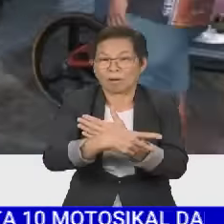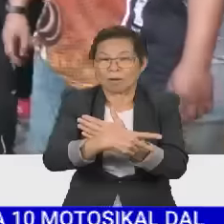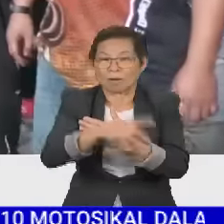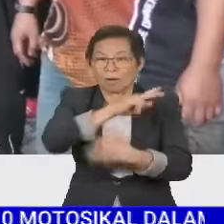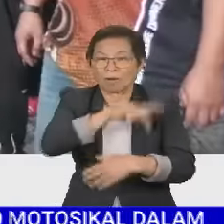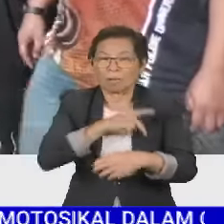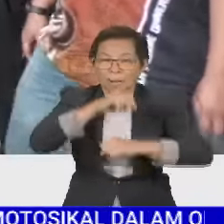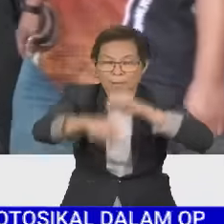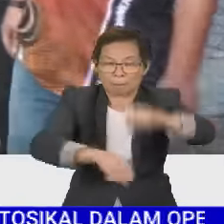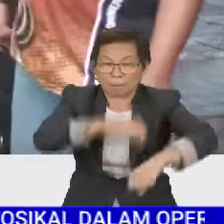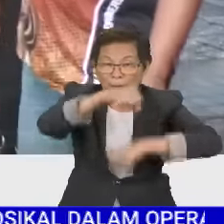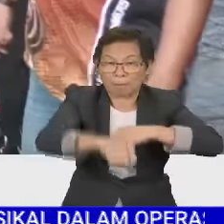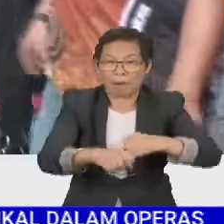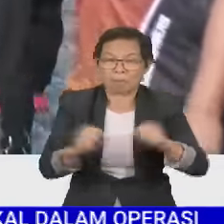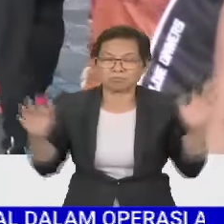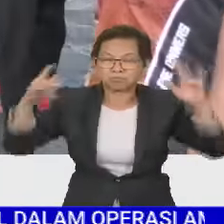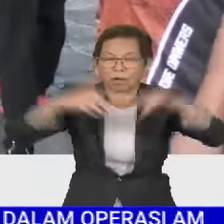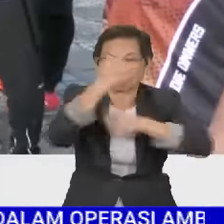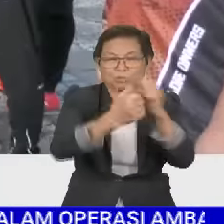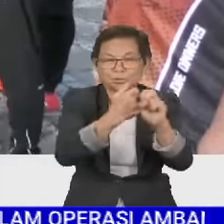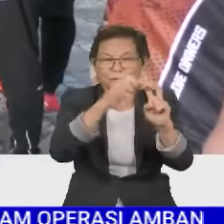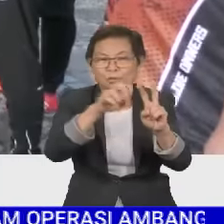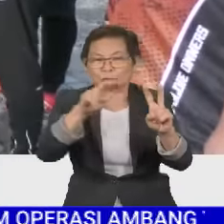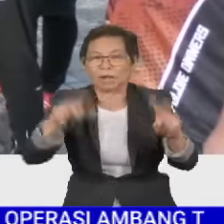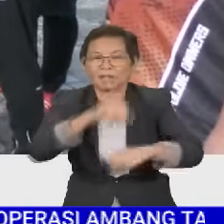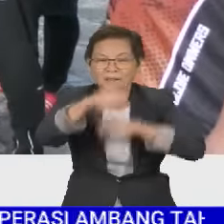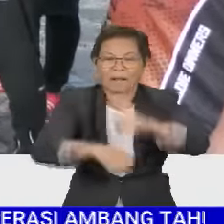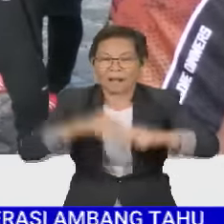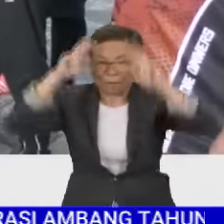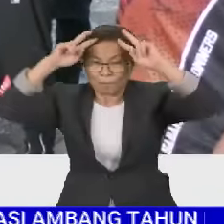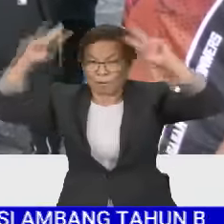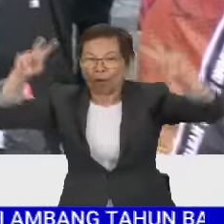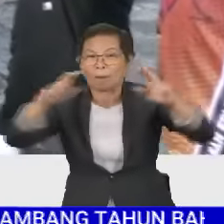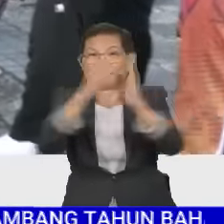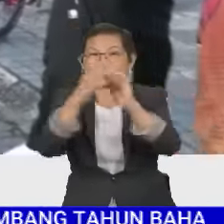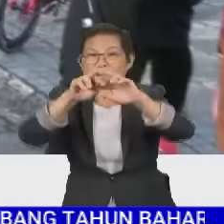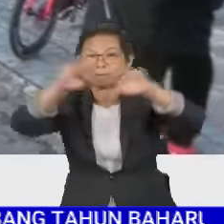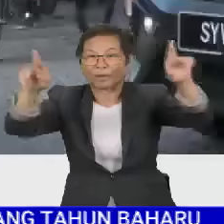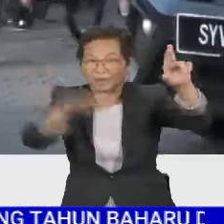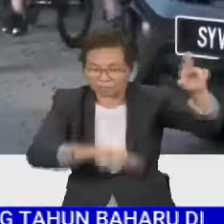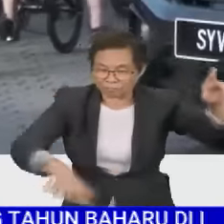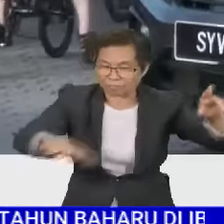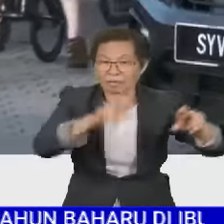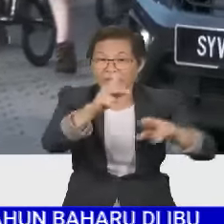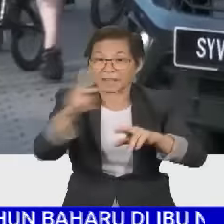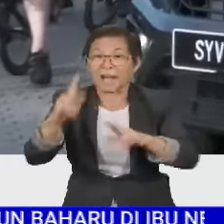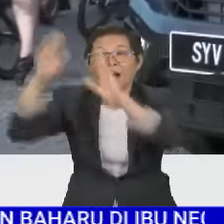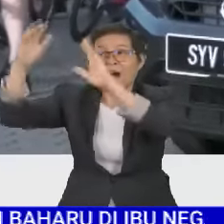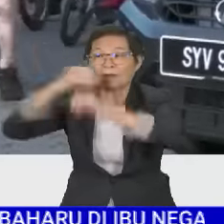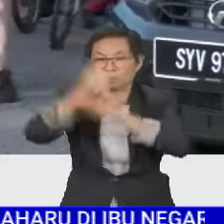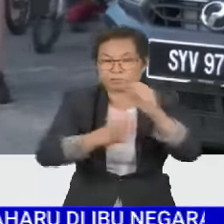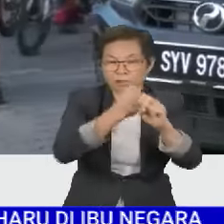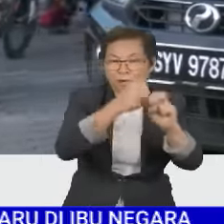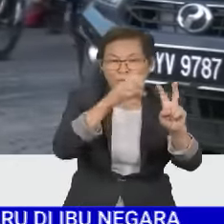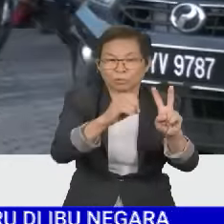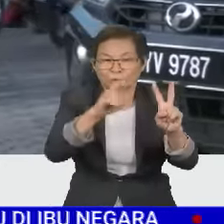bike gathering 2023 dan kayuhan Harmoni di sekitar bandara ya Kota Kinabalu melihat turut berharap agar tahun